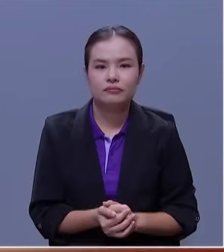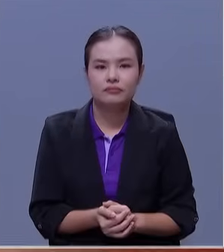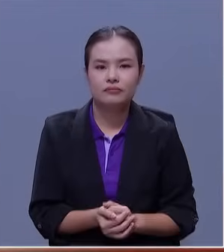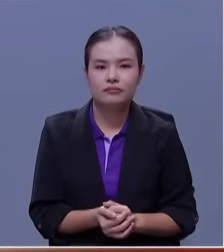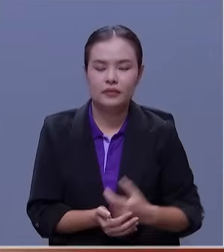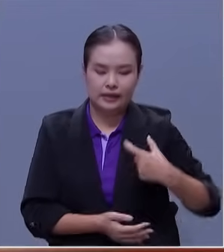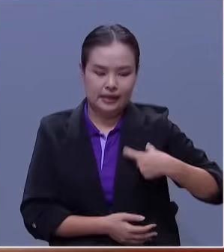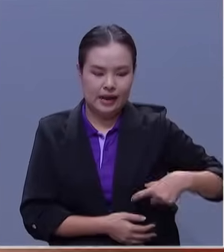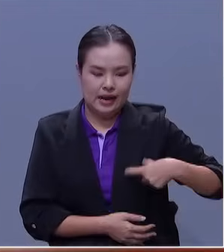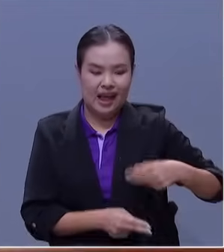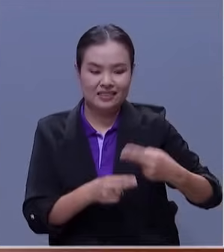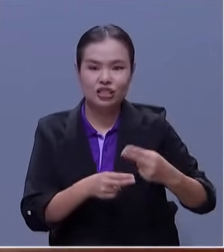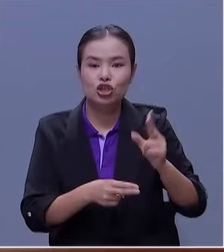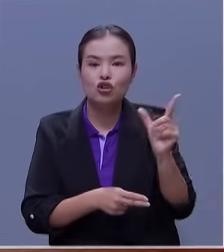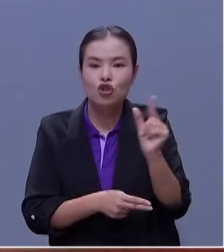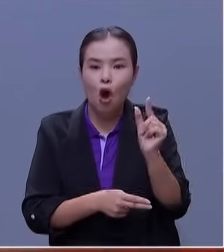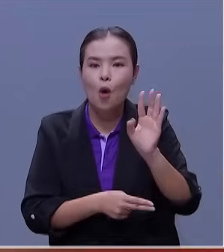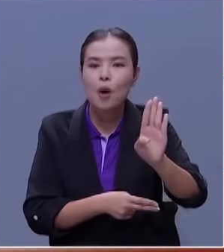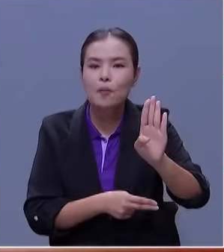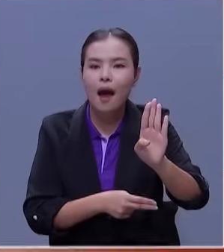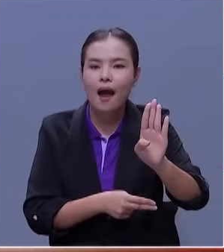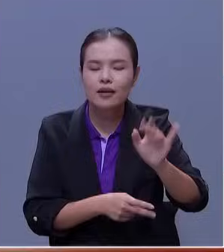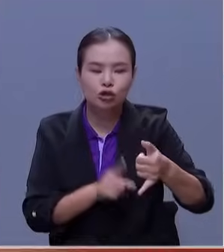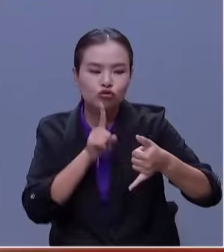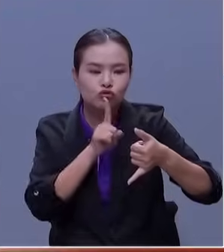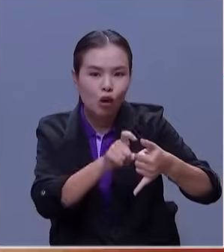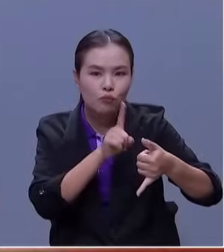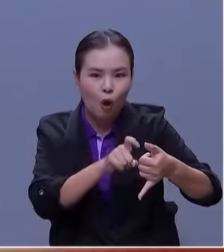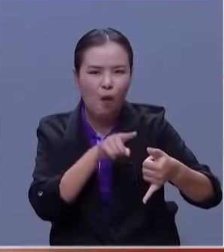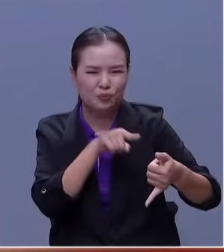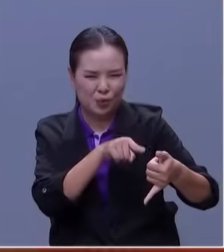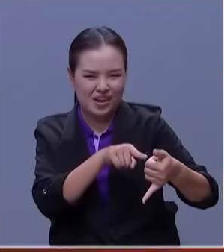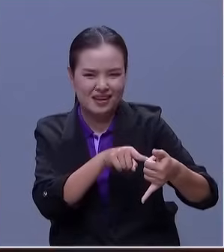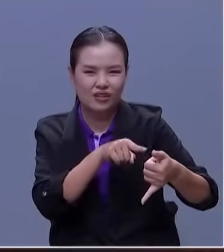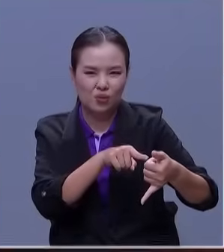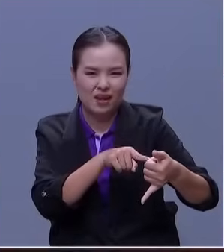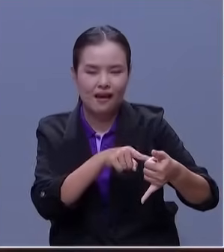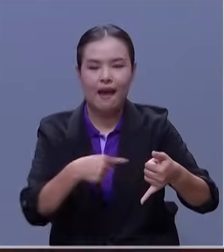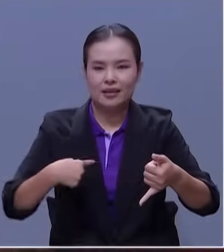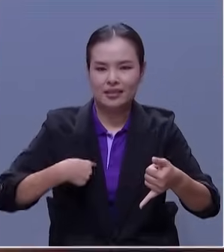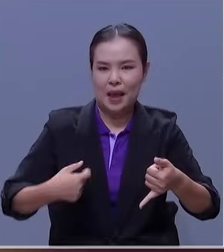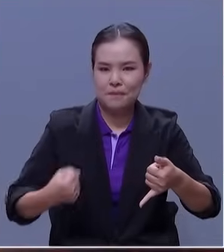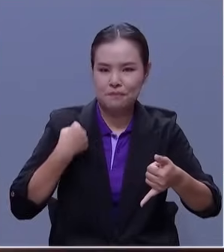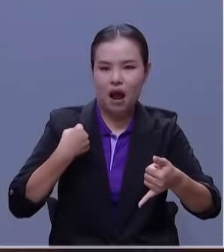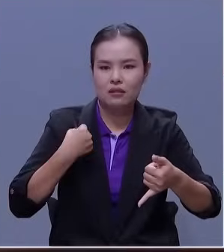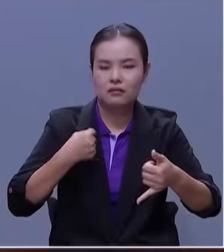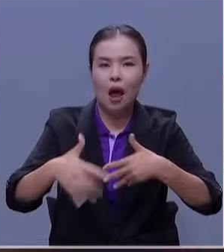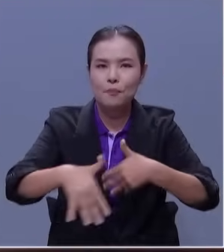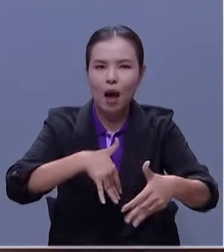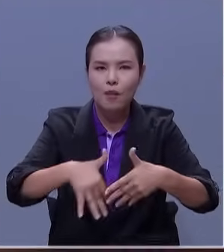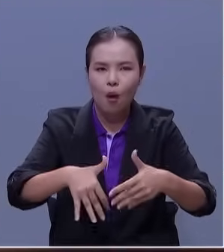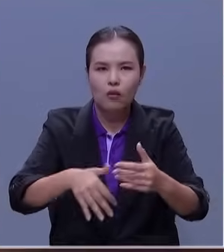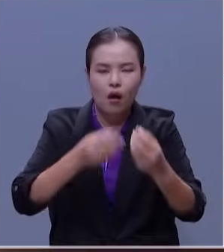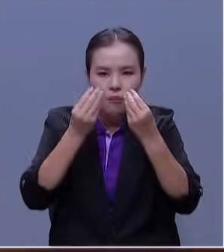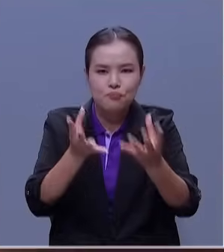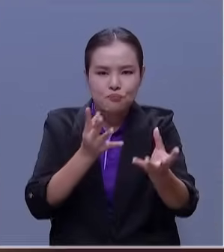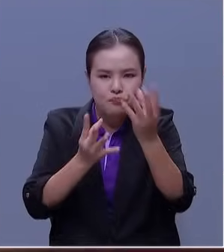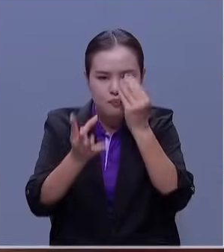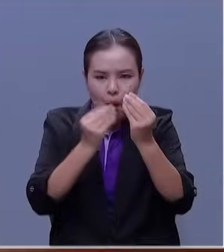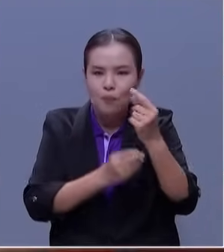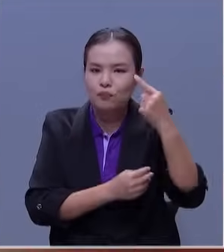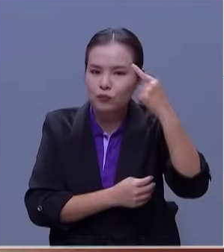อัยการบอใบไม้ตามที่ในแป้งเขากล่าวหาเพื่อสร้างความเชื่อมั่นให้กับสาธารณชนด้วยซึ่งการ